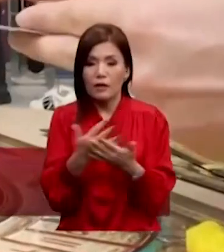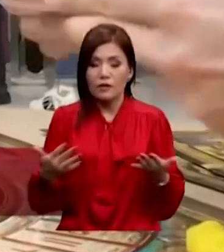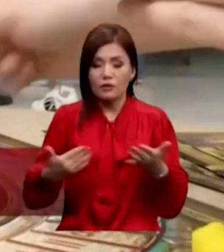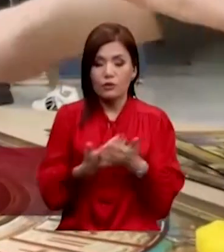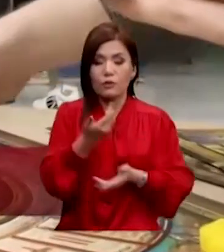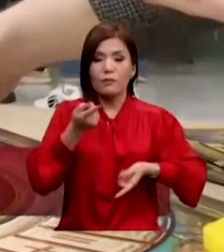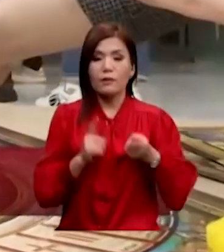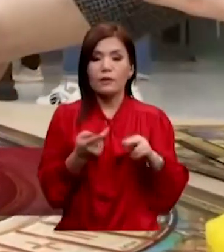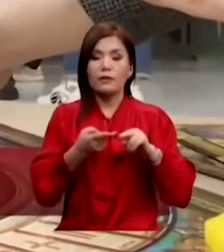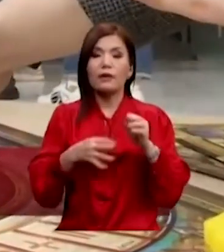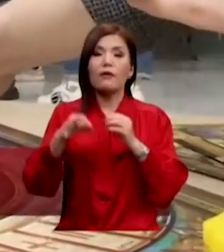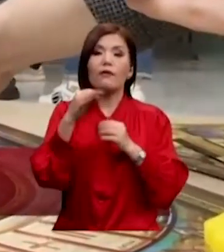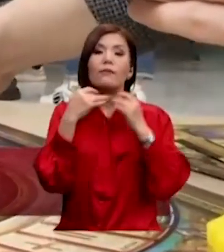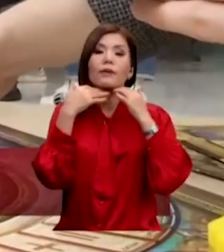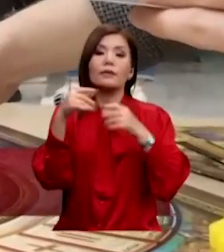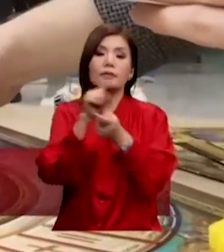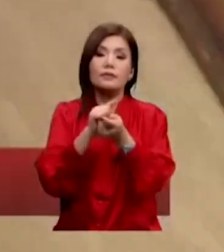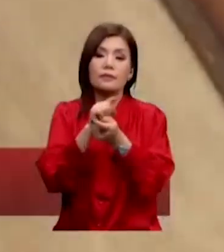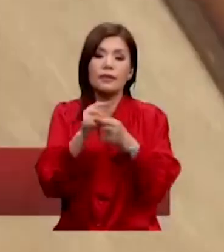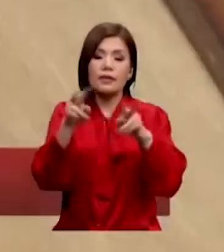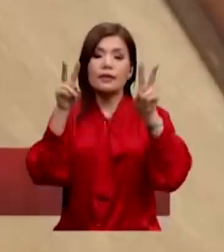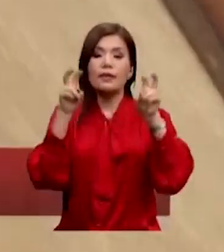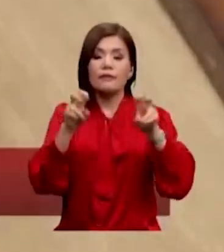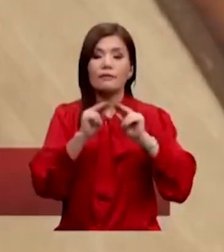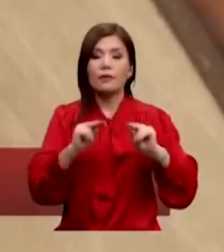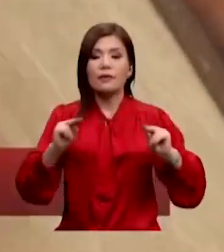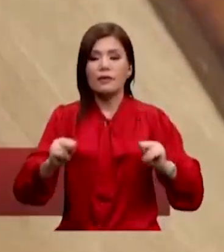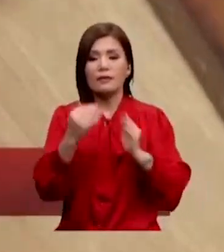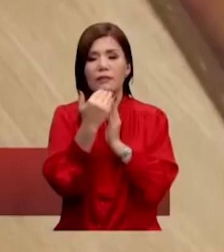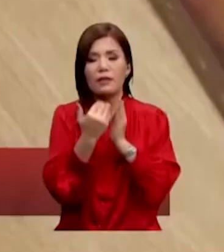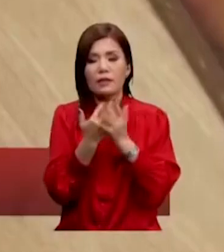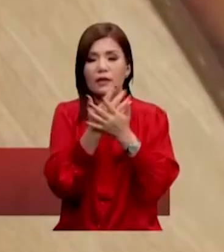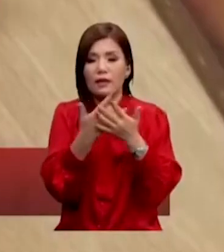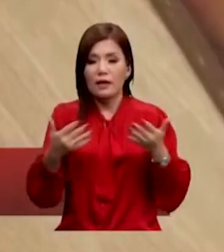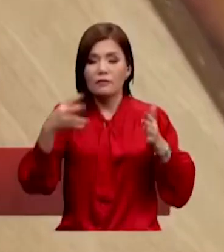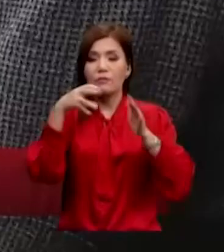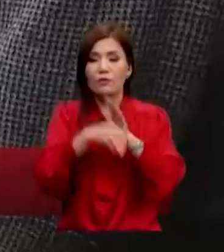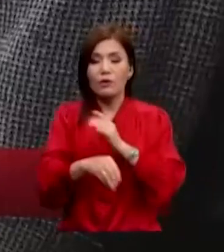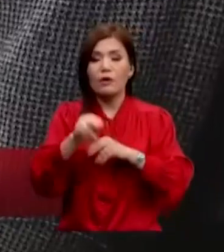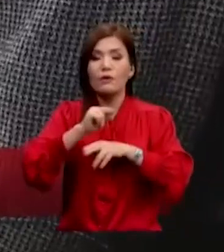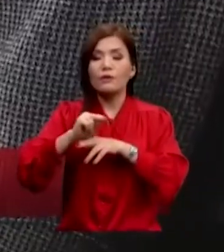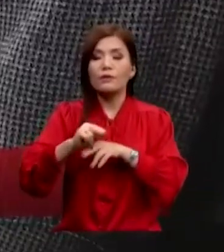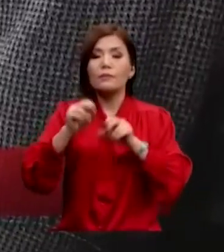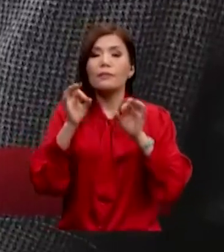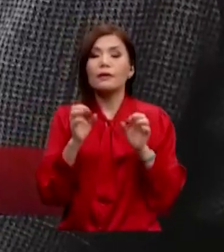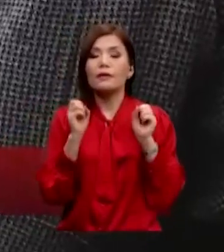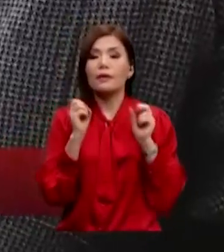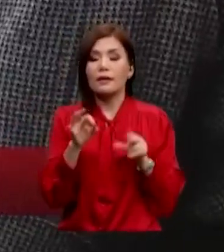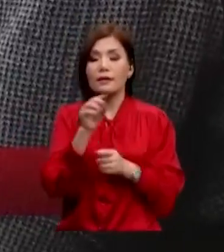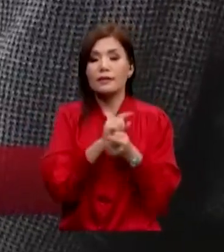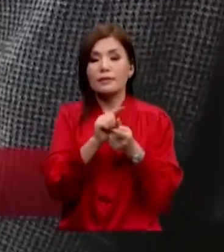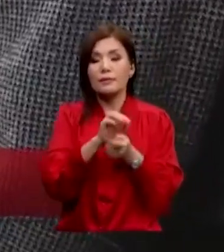Участники сессии говорили о необходимости изменения названия предмета, концепции предмета, содержания и методик преподавания в условиях